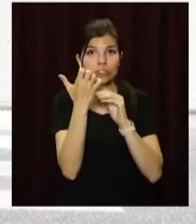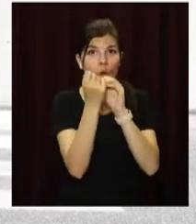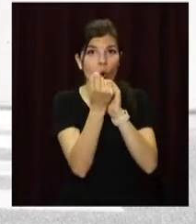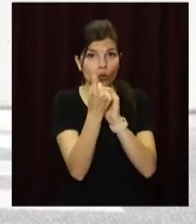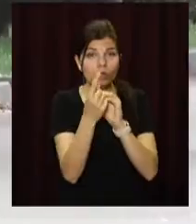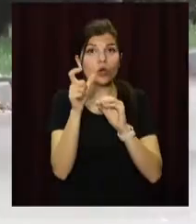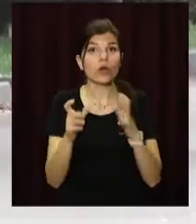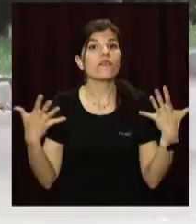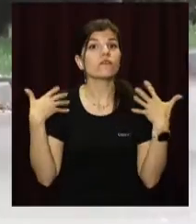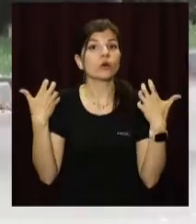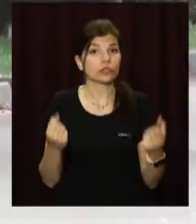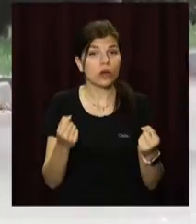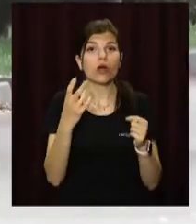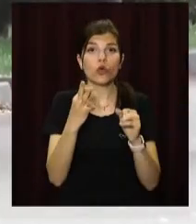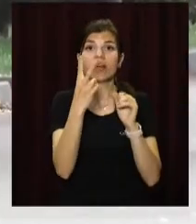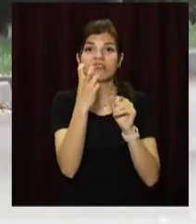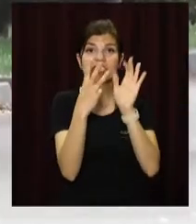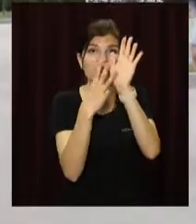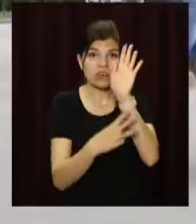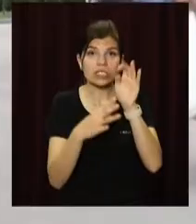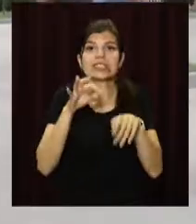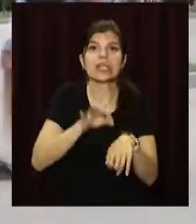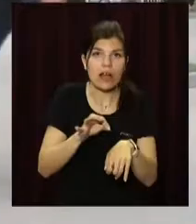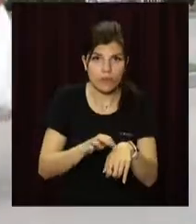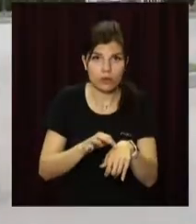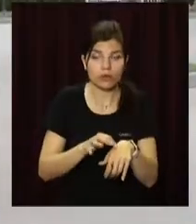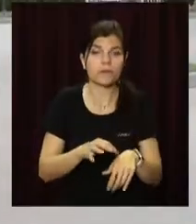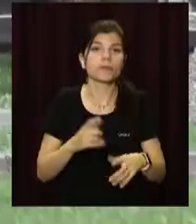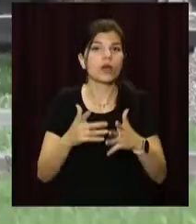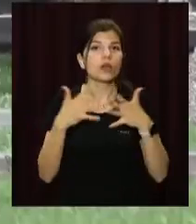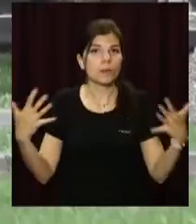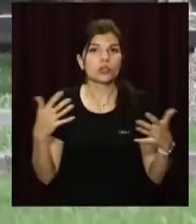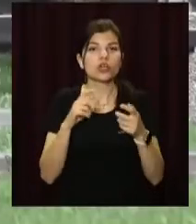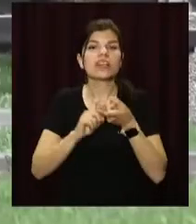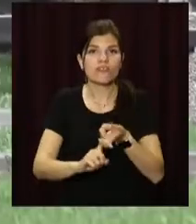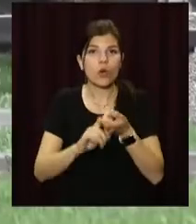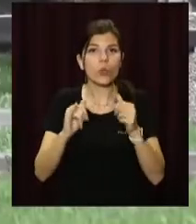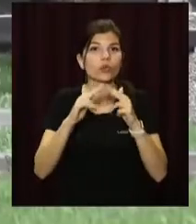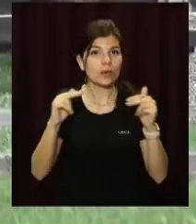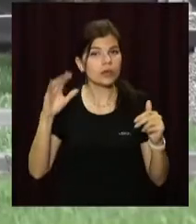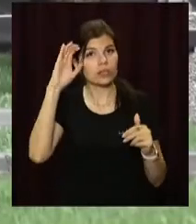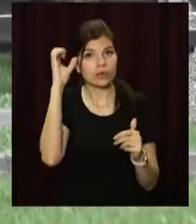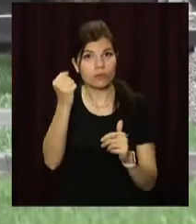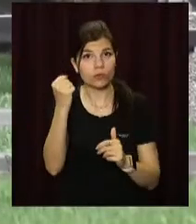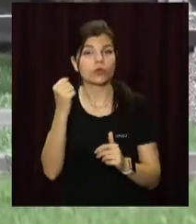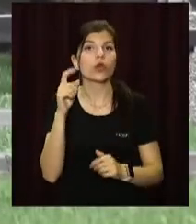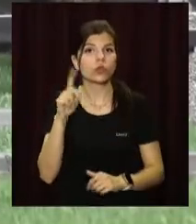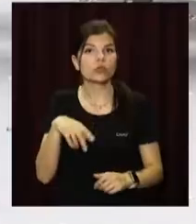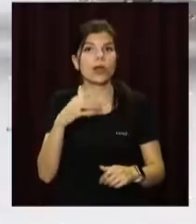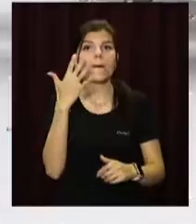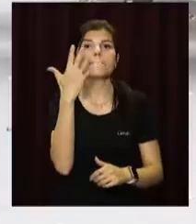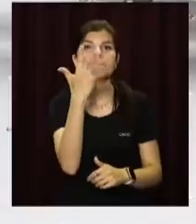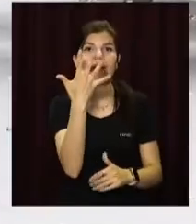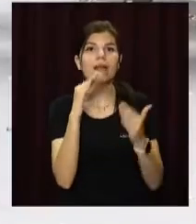людей одужали, натомість 280 захворіли. Найбільше нових інфікованих у Дніпрі, Кривому Розі та